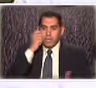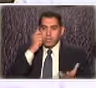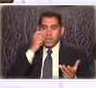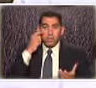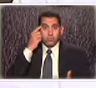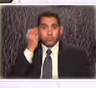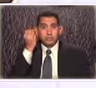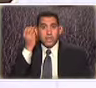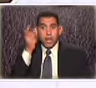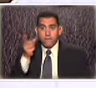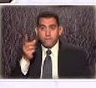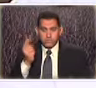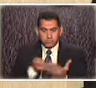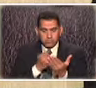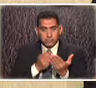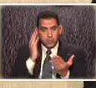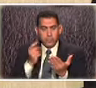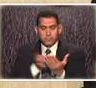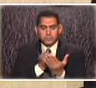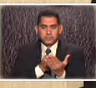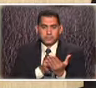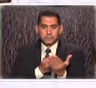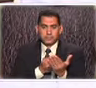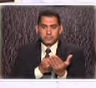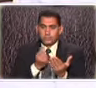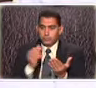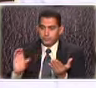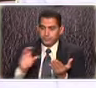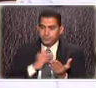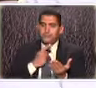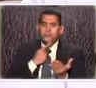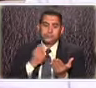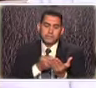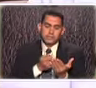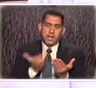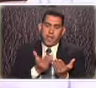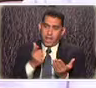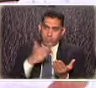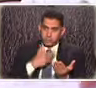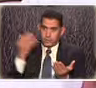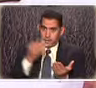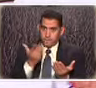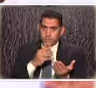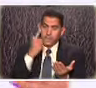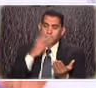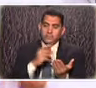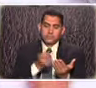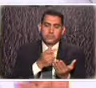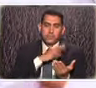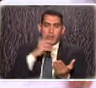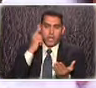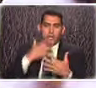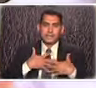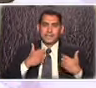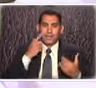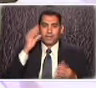حتى المثقف يبيع قلمه مقابل المال الذي يجده في اي حاله في حاله ان نعيش او يعيش